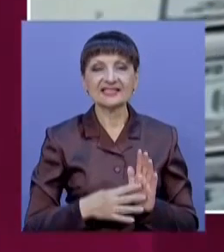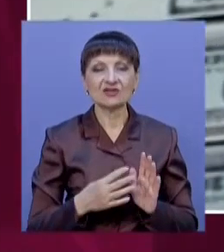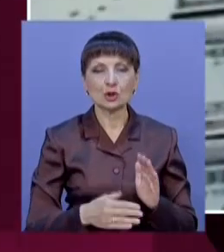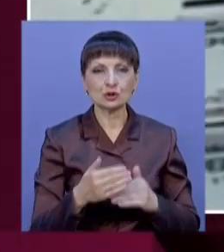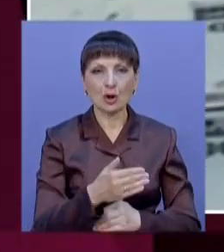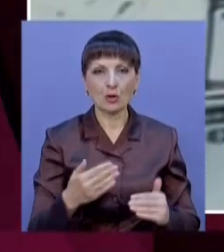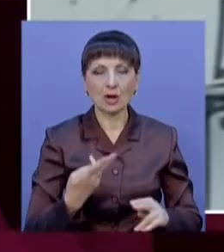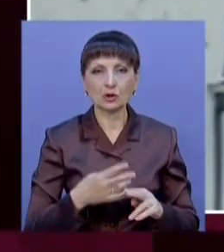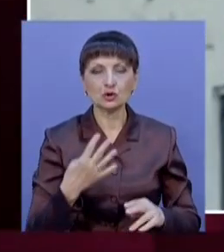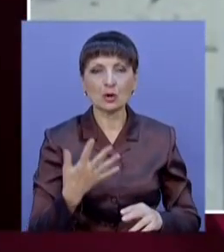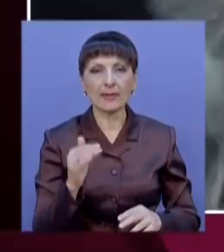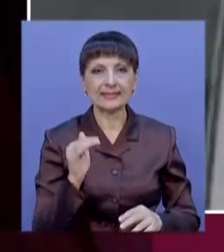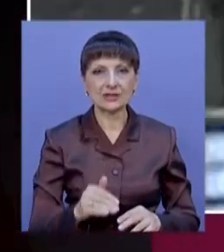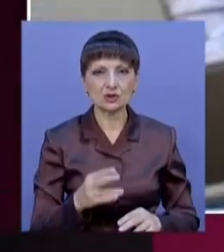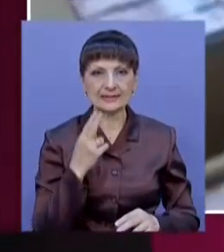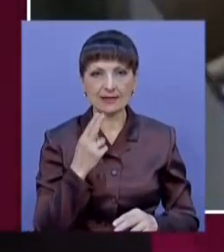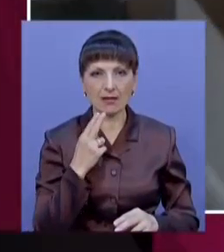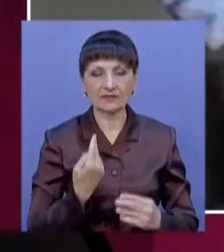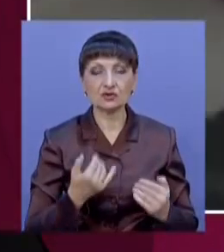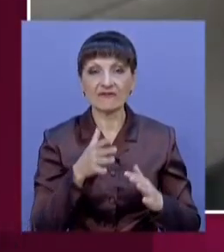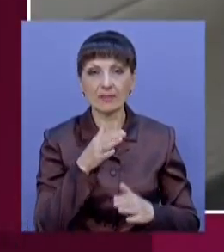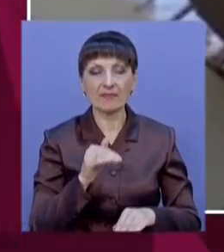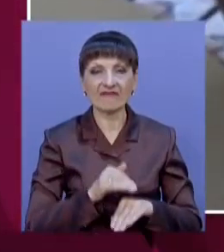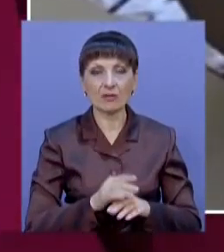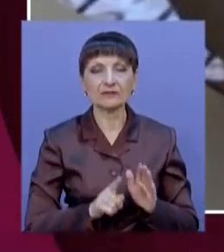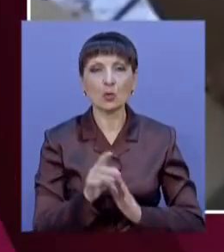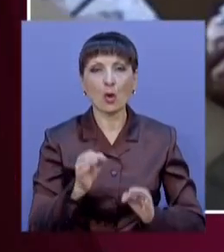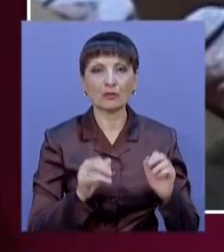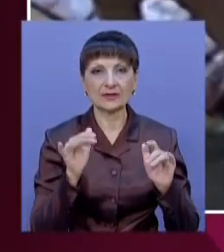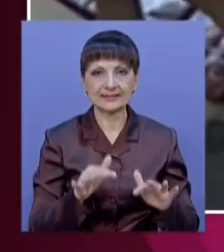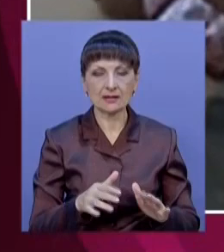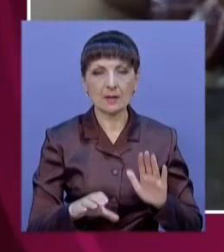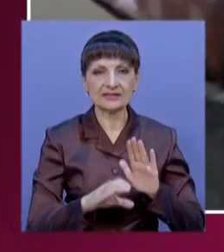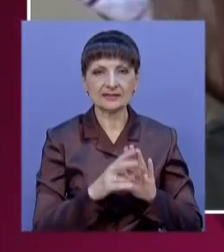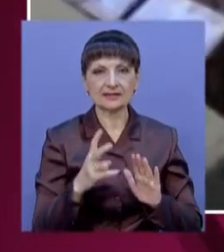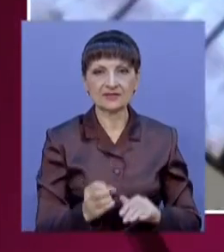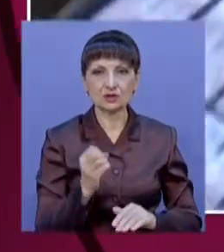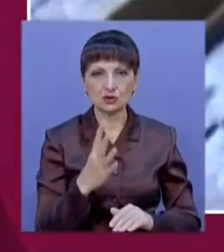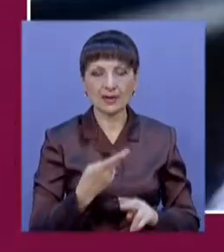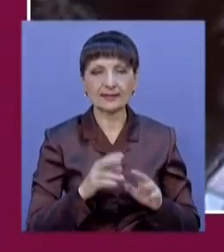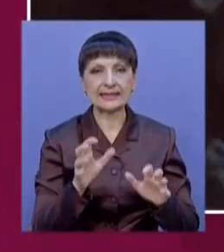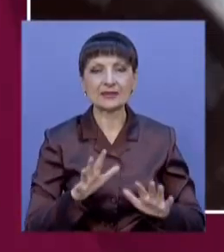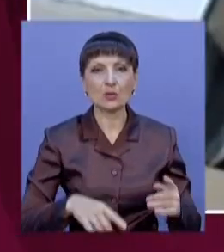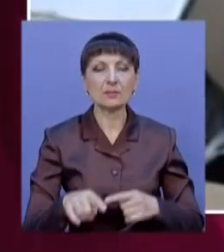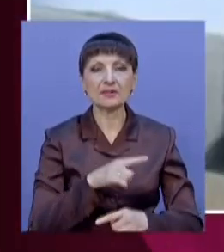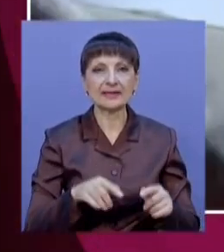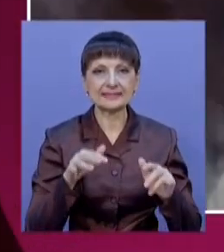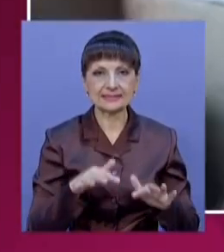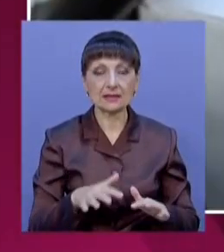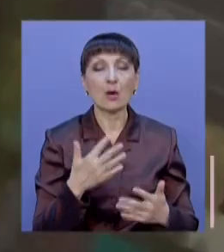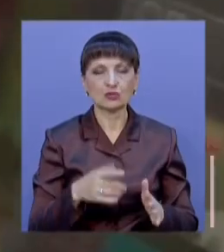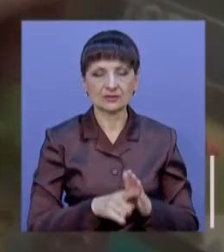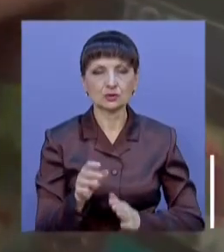это 45000 игре настоящее время по данному факту возбуждено уголовное дело по статье 214 это незаконно как у нас дело находится в